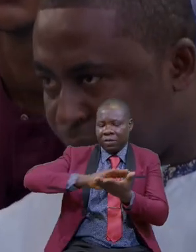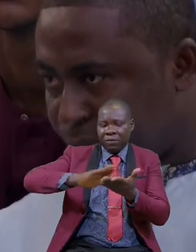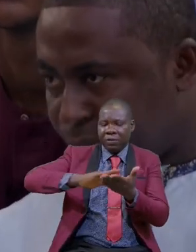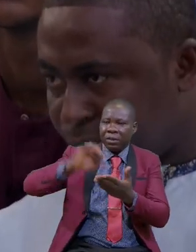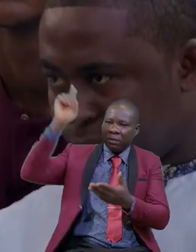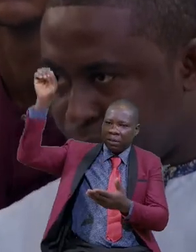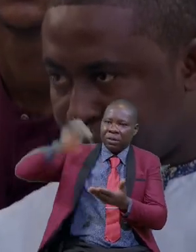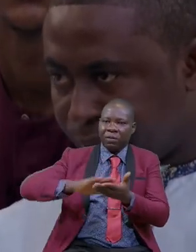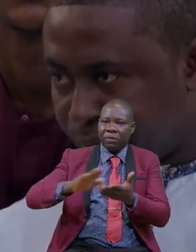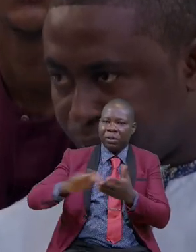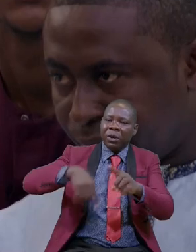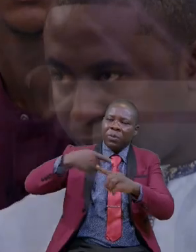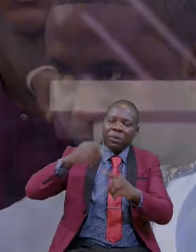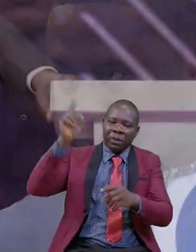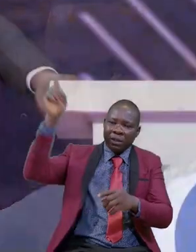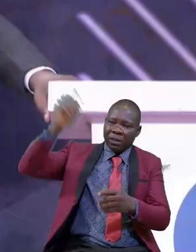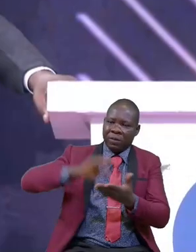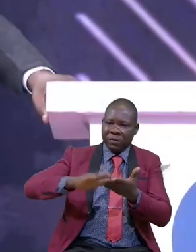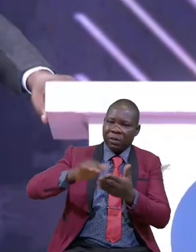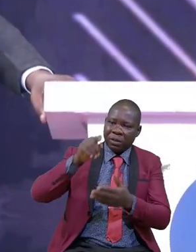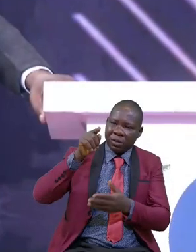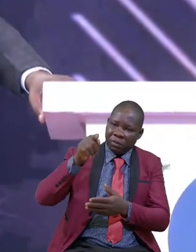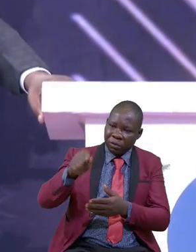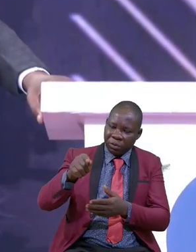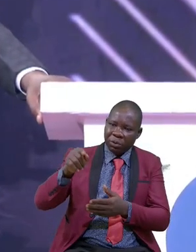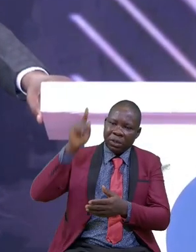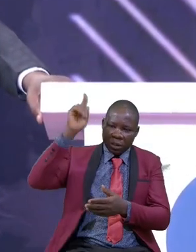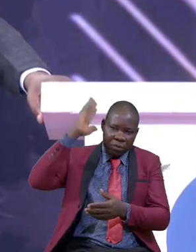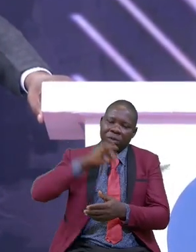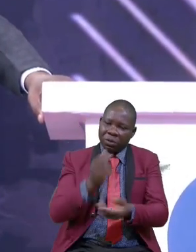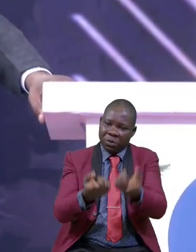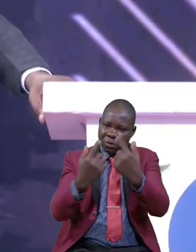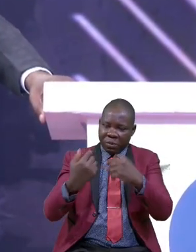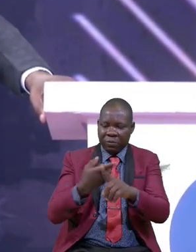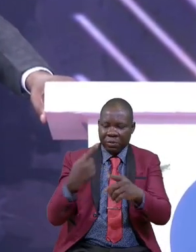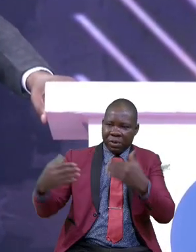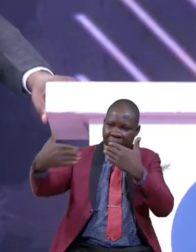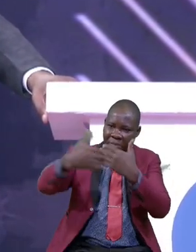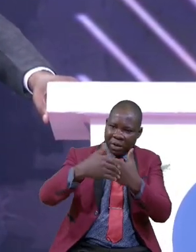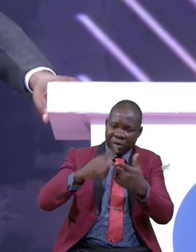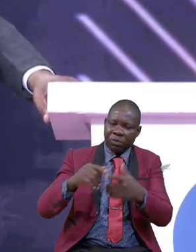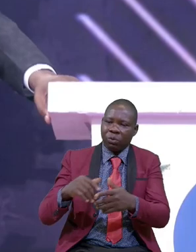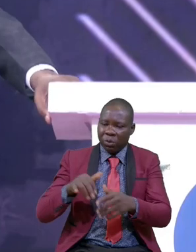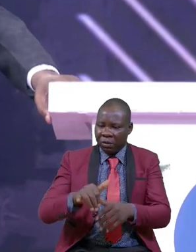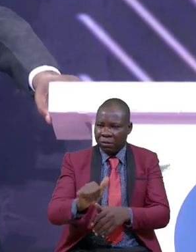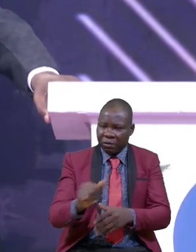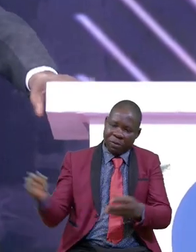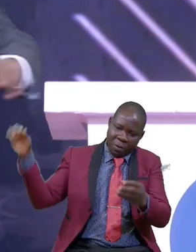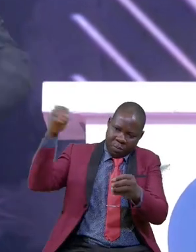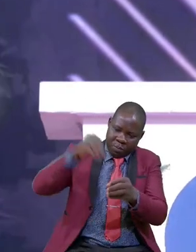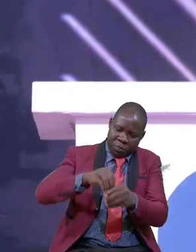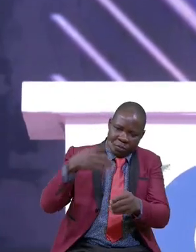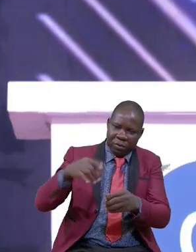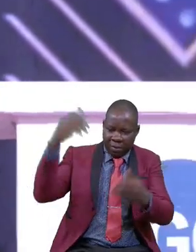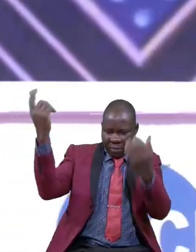te pardonne, you, il ne revient pas par la porte derrière. The non, of the pour t'infliger sin, le châtiment du